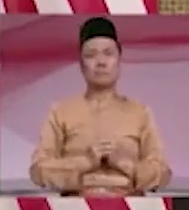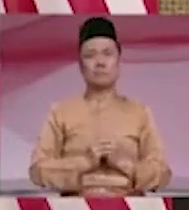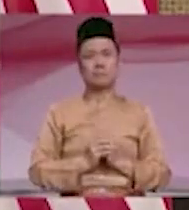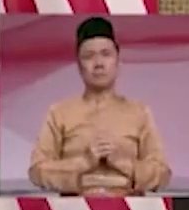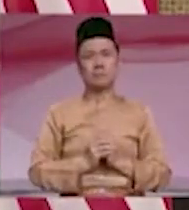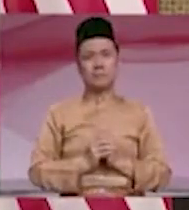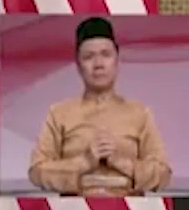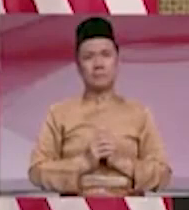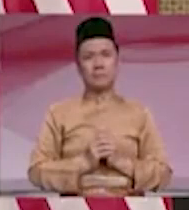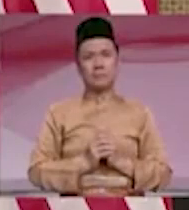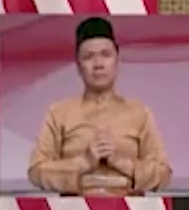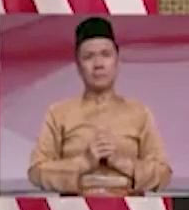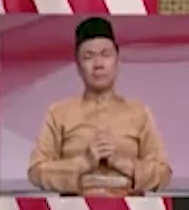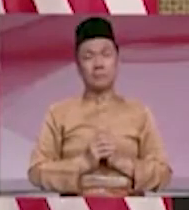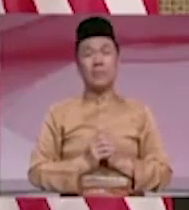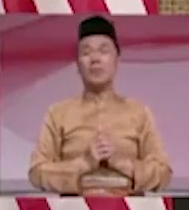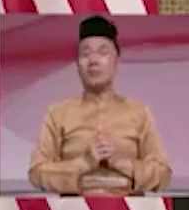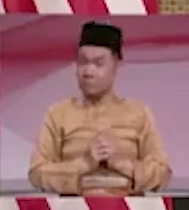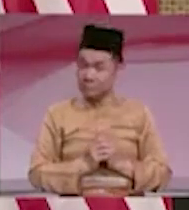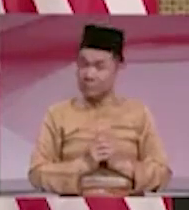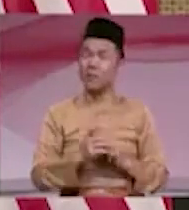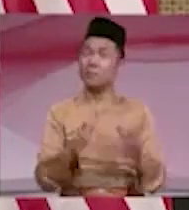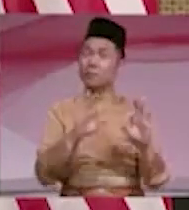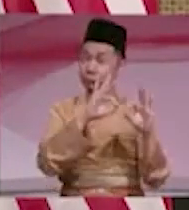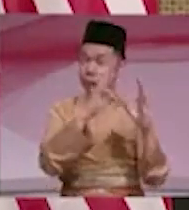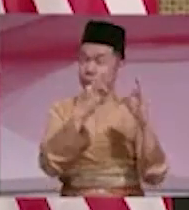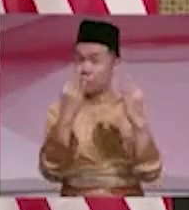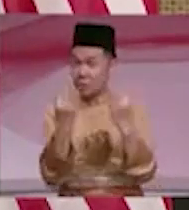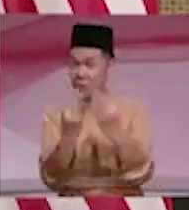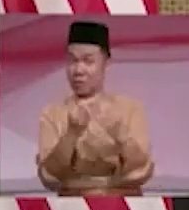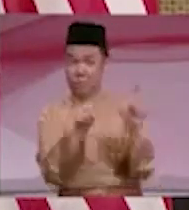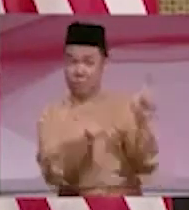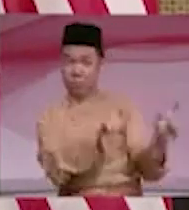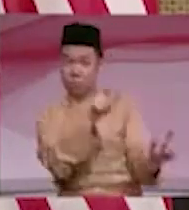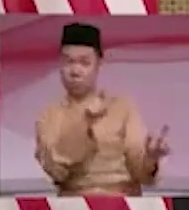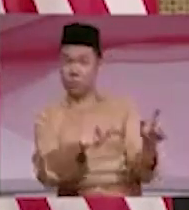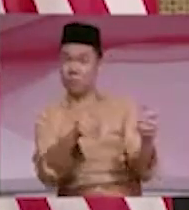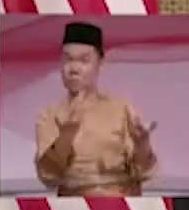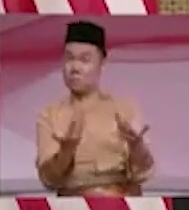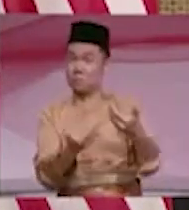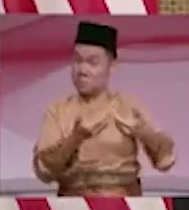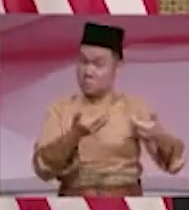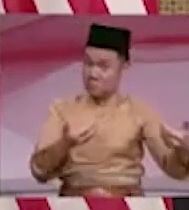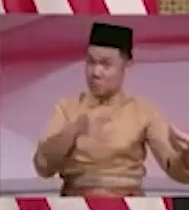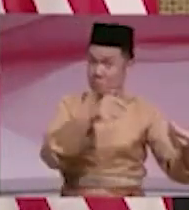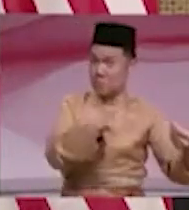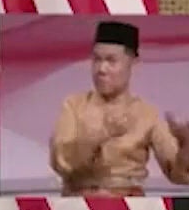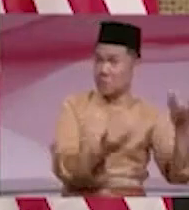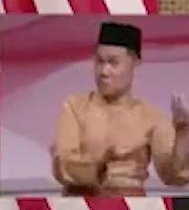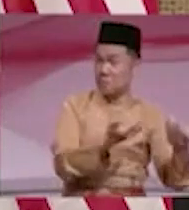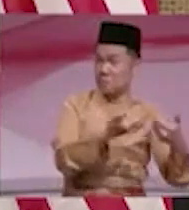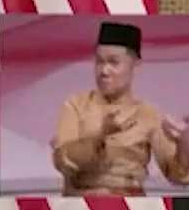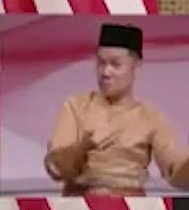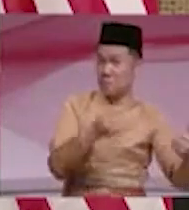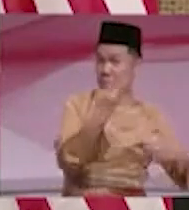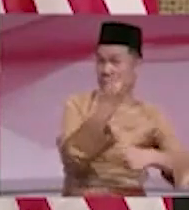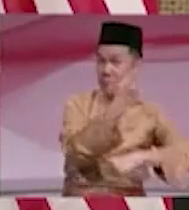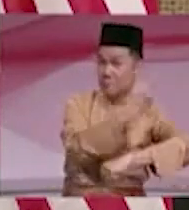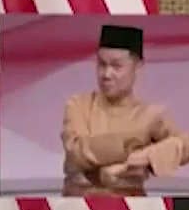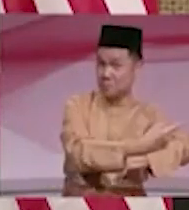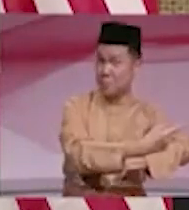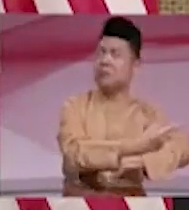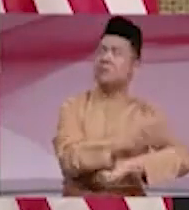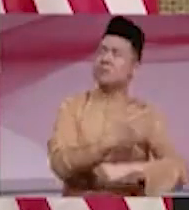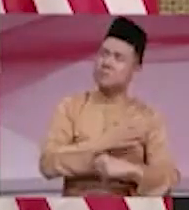Hai dan jika di rumah Anda ada keluarga yang sedang menjalani konten rumah beritahu sanak